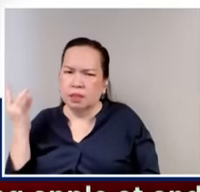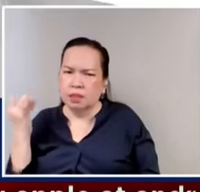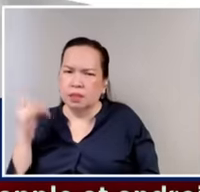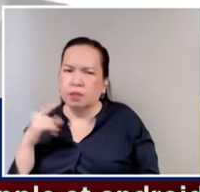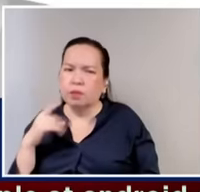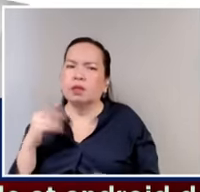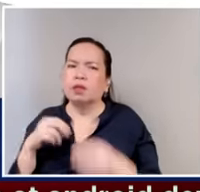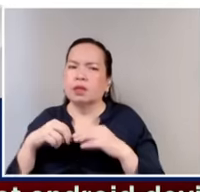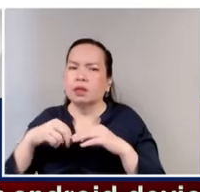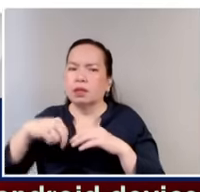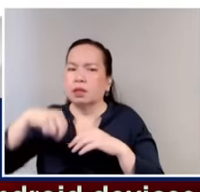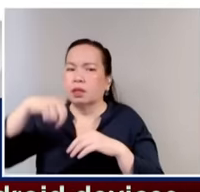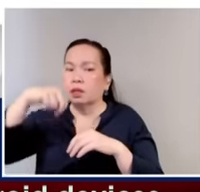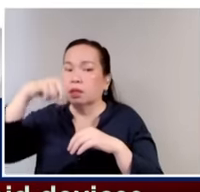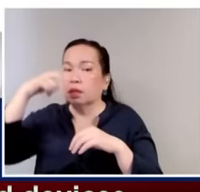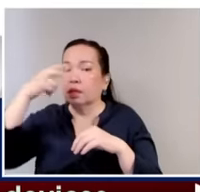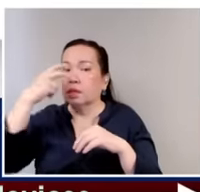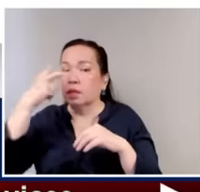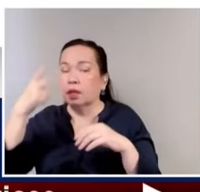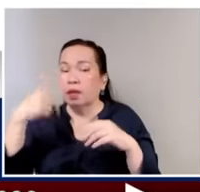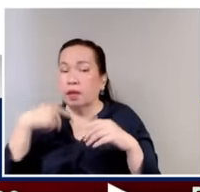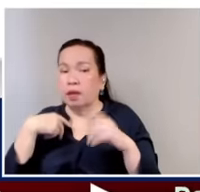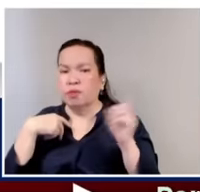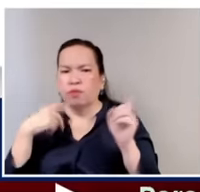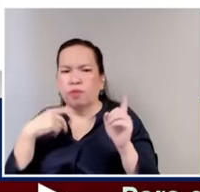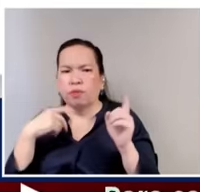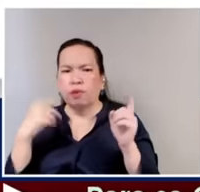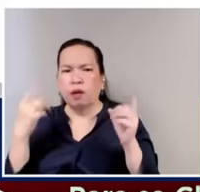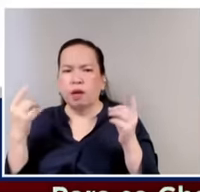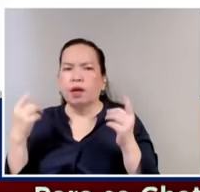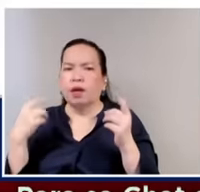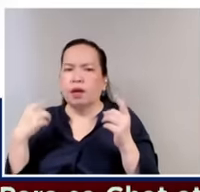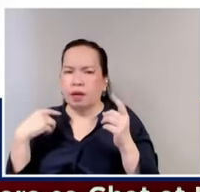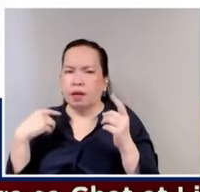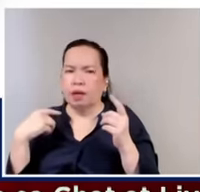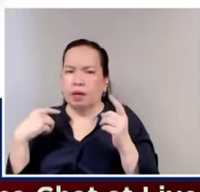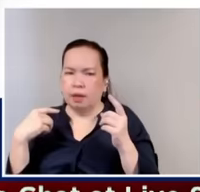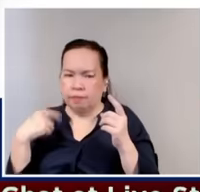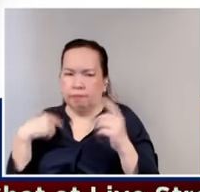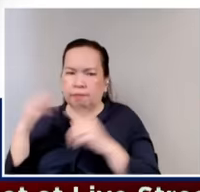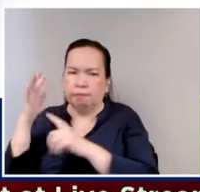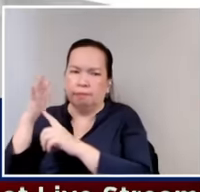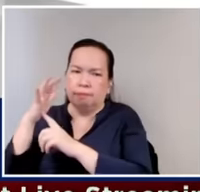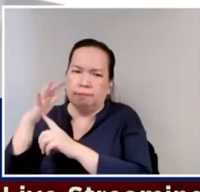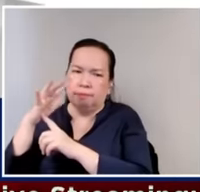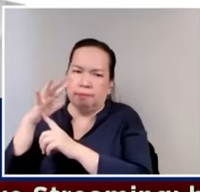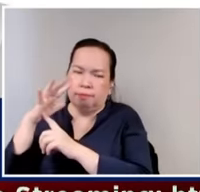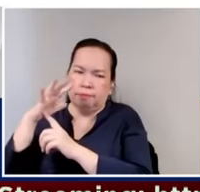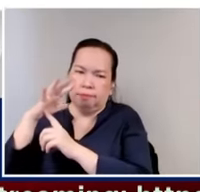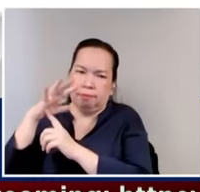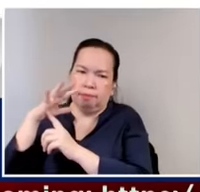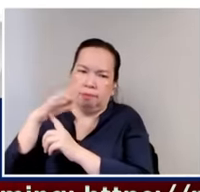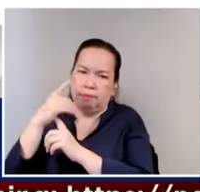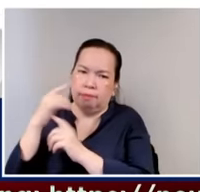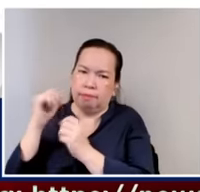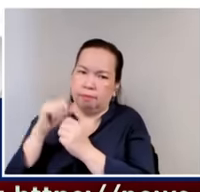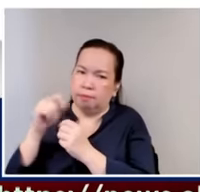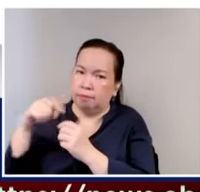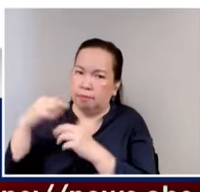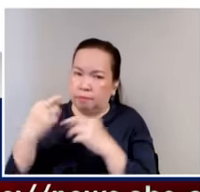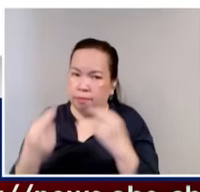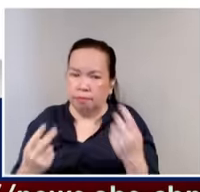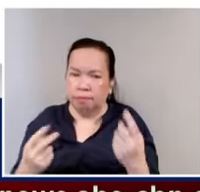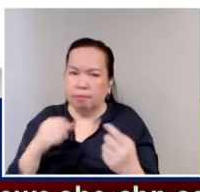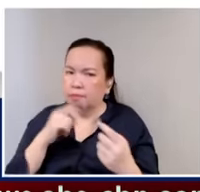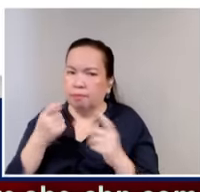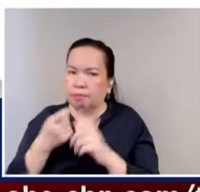sila ng tubig, dito na nila nalaman ang panghaharas ng Chinese helicopter. Dito na rin niya nalaman sa kasamang divers na hindi galing sa